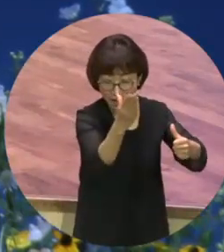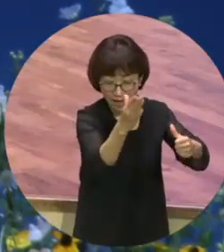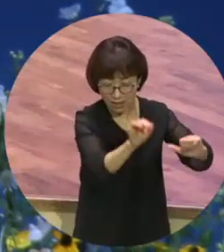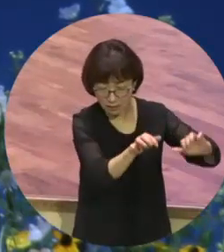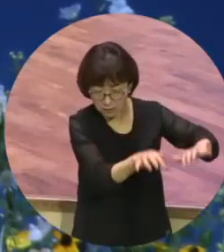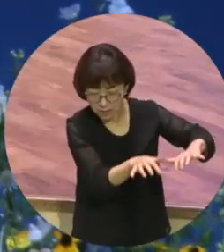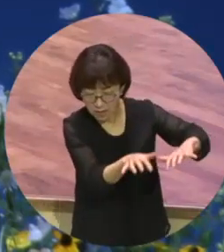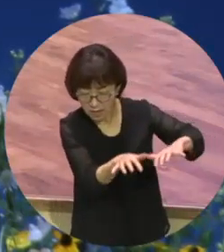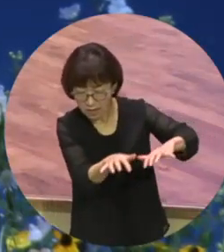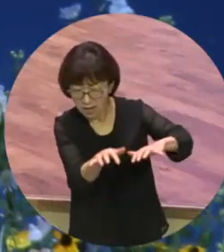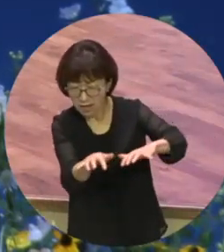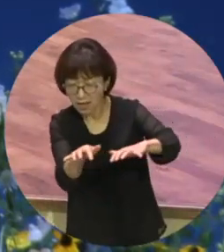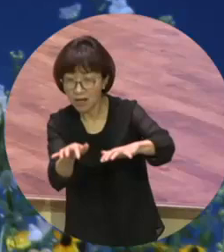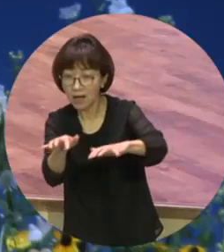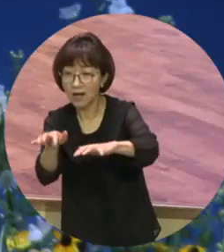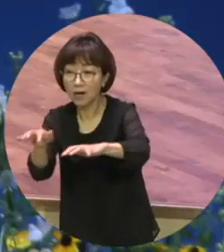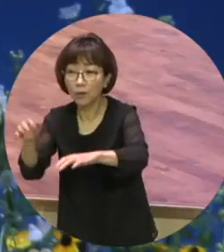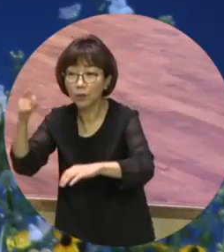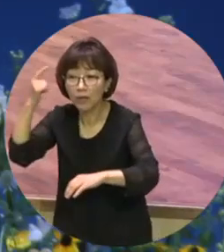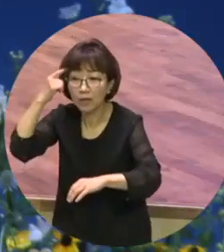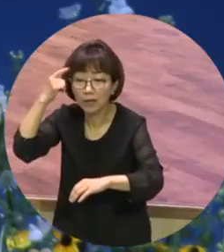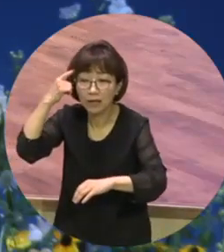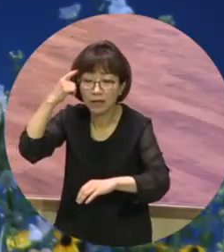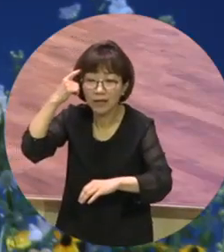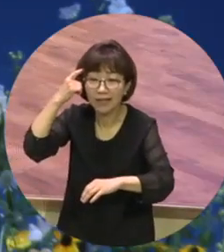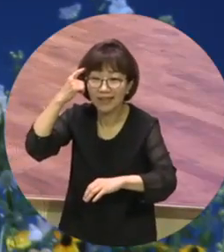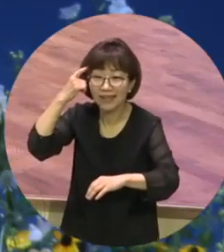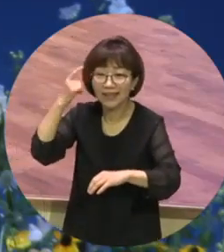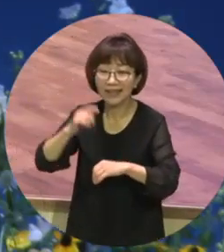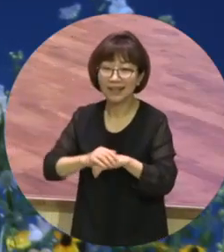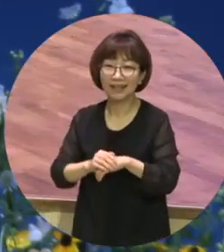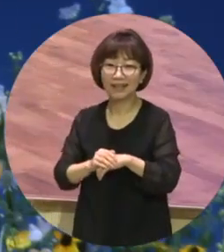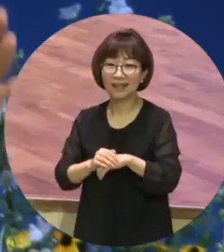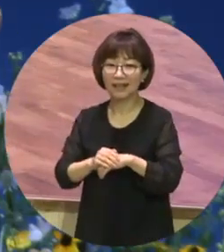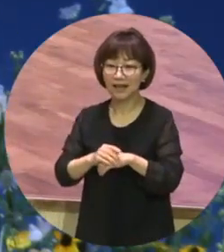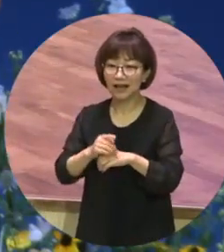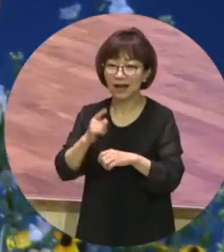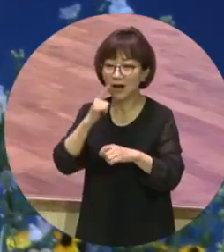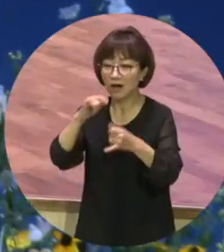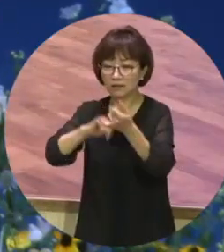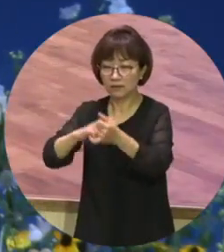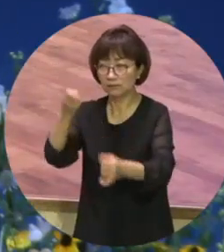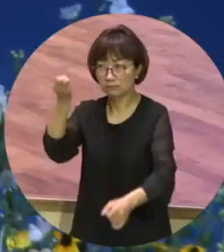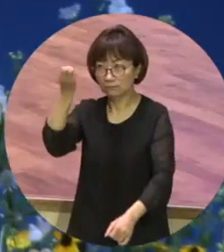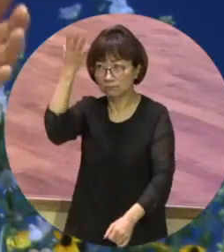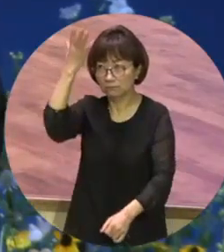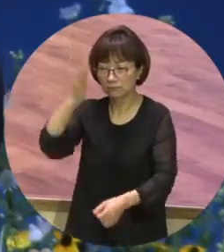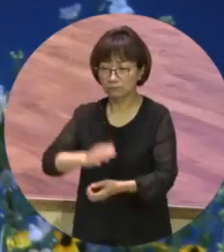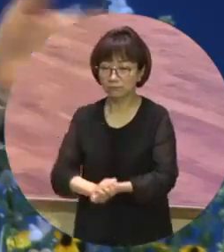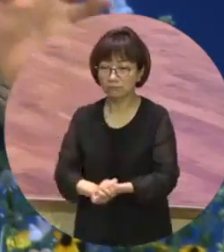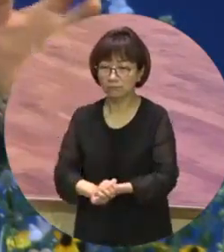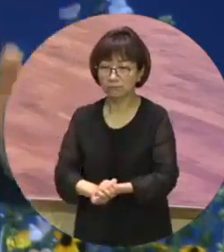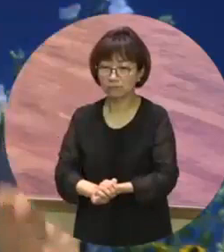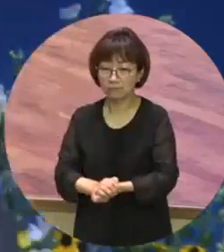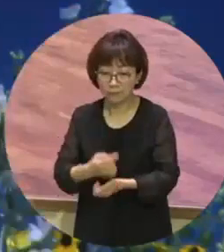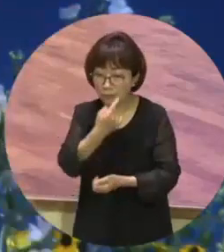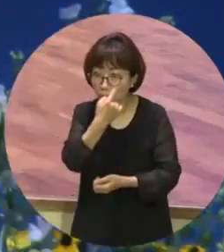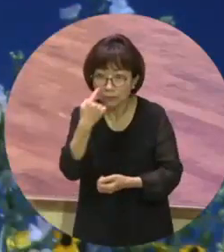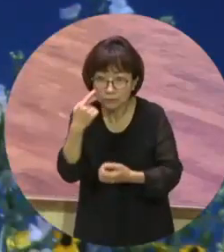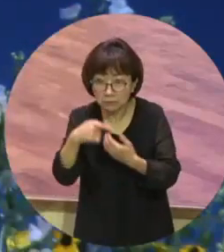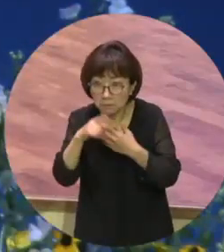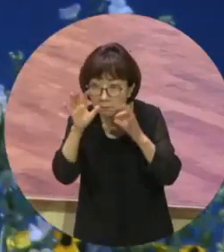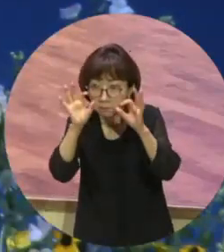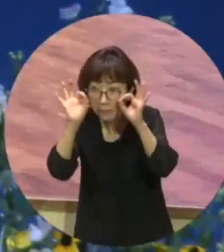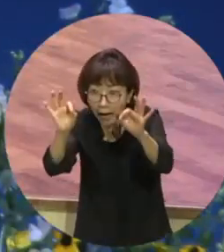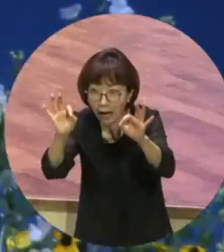앞에 이제 가나안인들이 저렇게 우리를 방해하고 있는가 모르는 거예요. 영적 해석이 없는 거예요. 전부 현실적으로만 보는